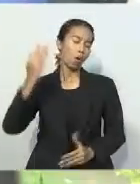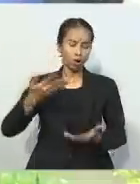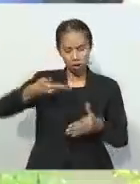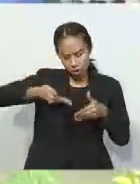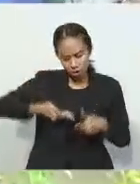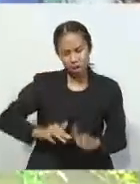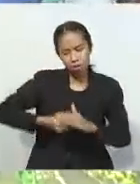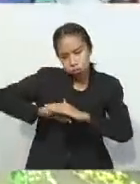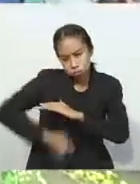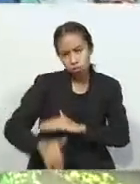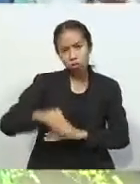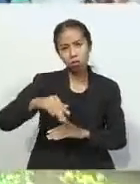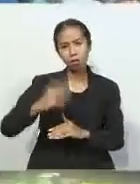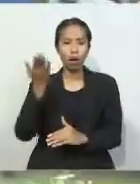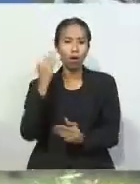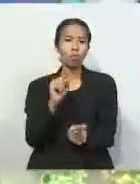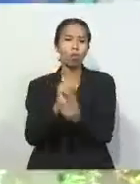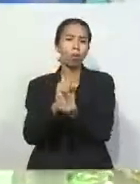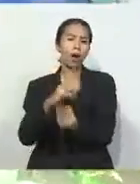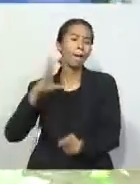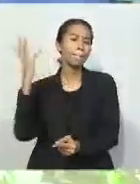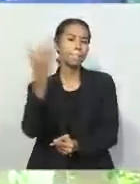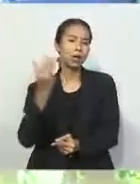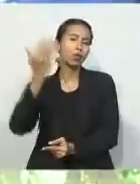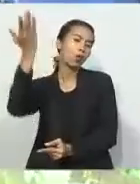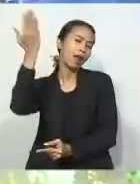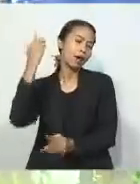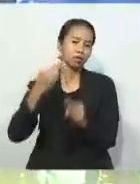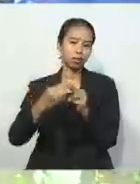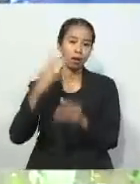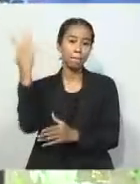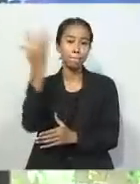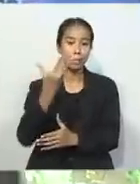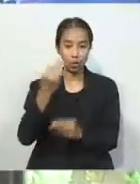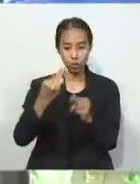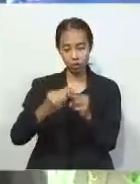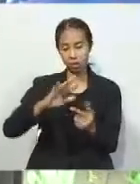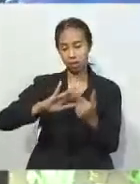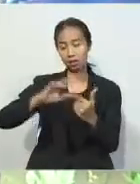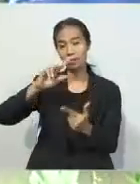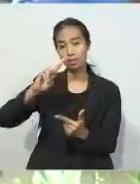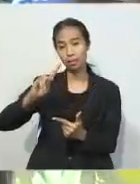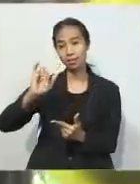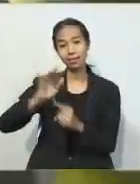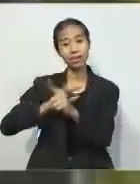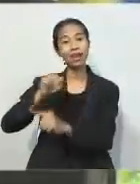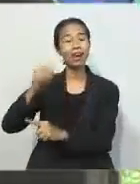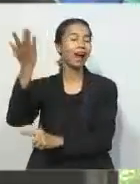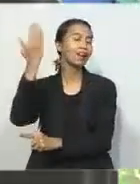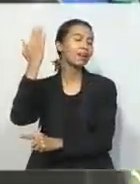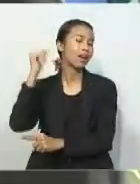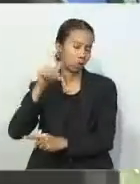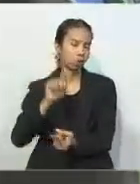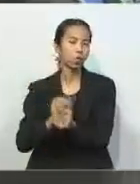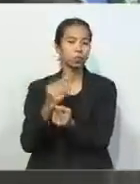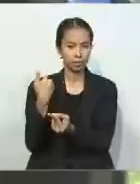อกับต้นพายุกี้ที่หนึ่งพายุกี้ที่หนึ่งครับแต่การมันไม่ยังไม่นักไม่รุนแรงตอนนี้ครับ